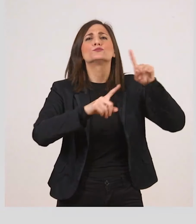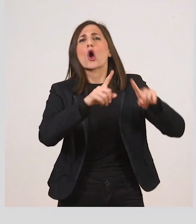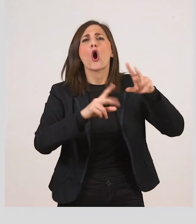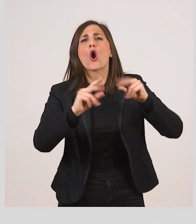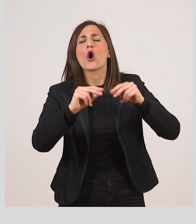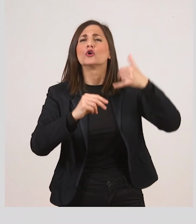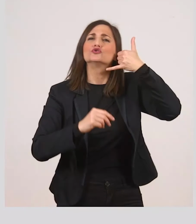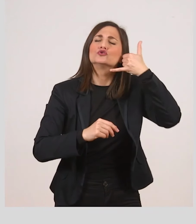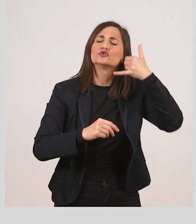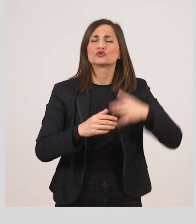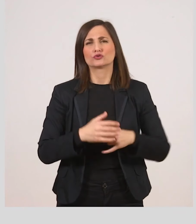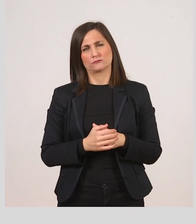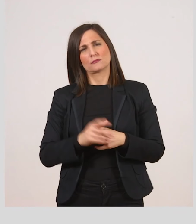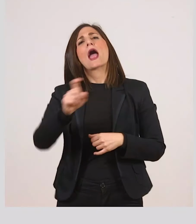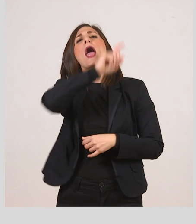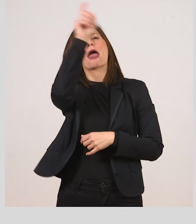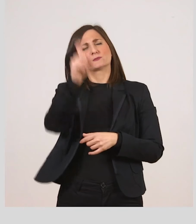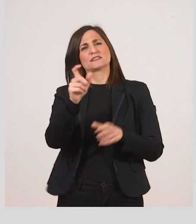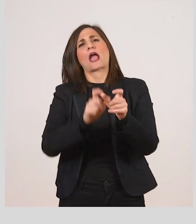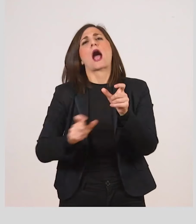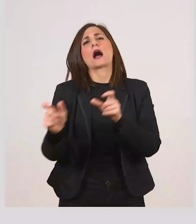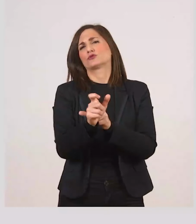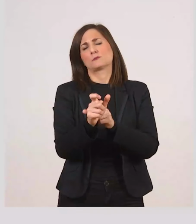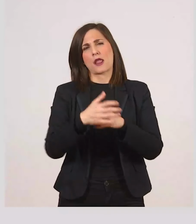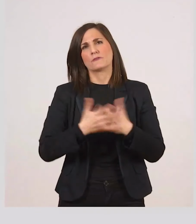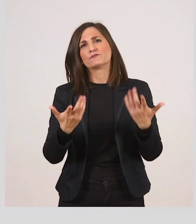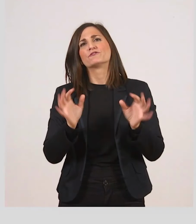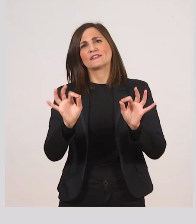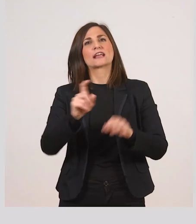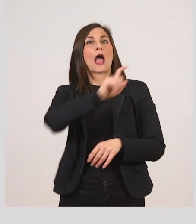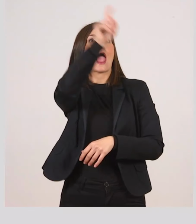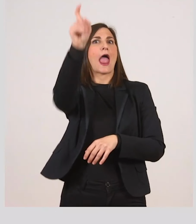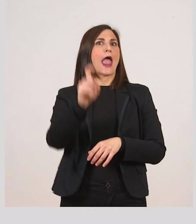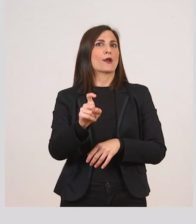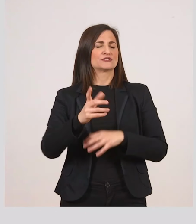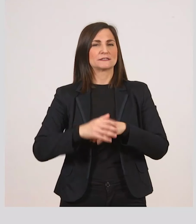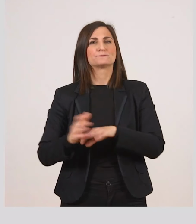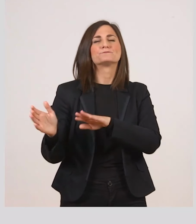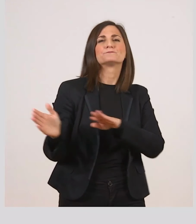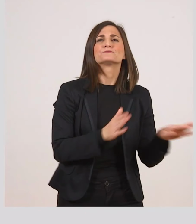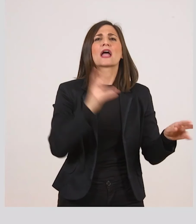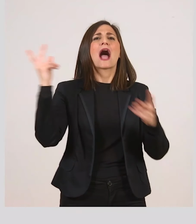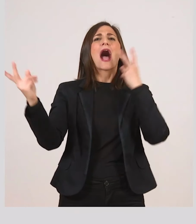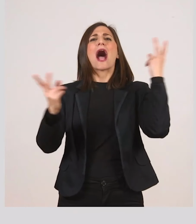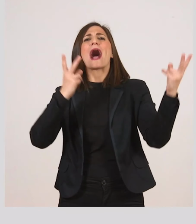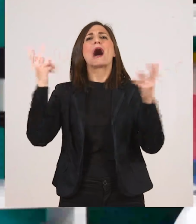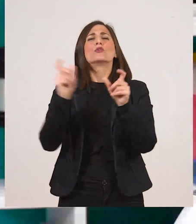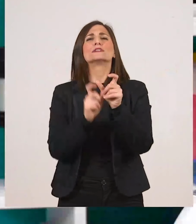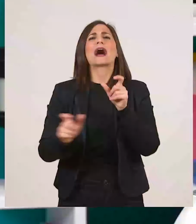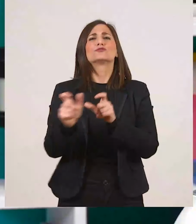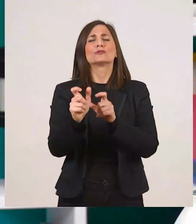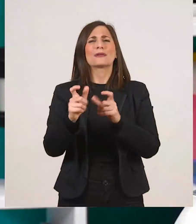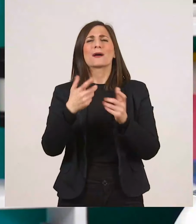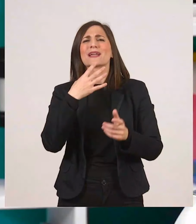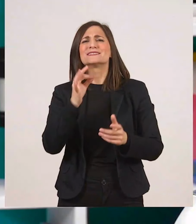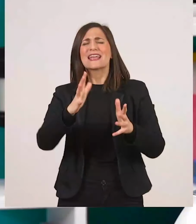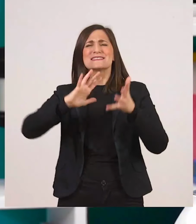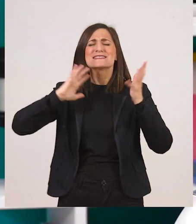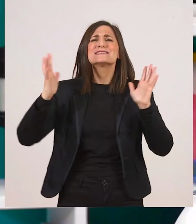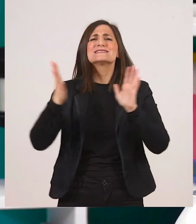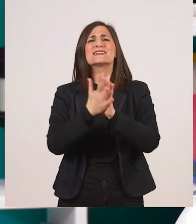Όλα αυτά είναι ερωτηματικές αντωνυμίες. Και ρωτούν φυσικά. Οι αόριστες. Δεν ορίζουν ακριβώς, όπως λέει και η